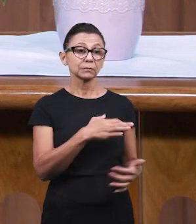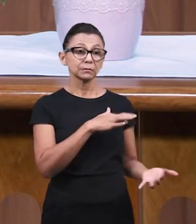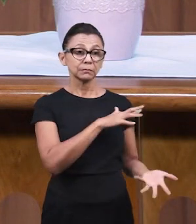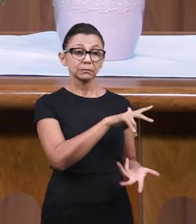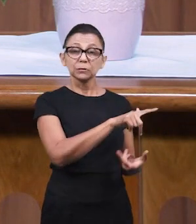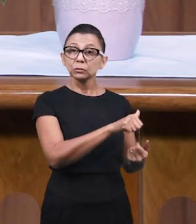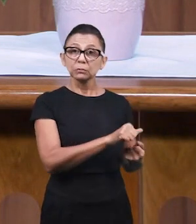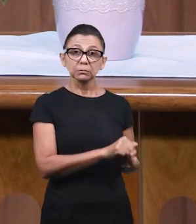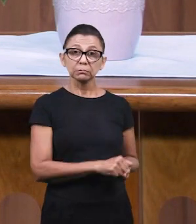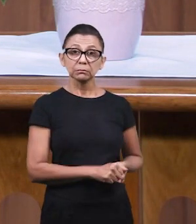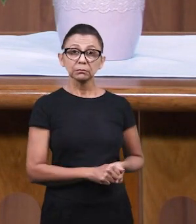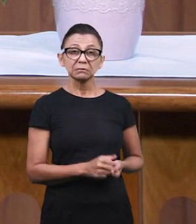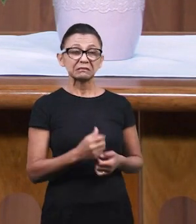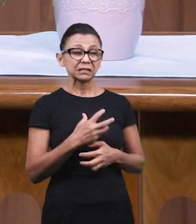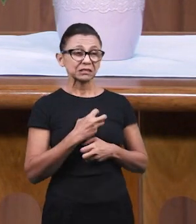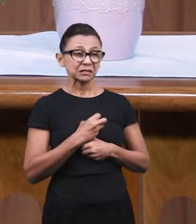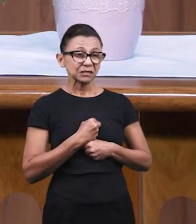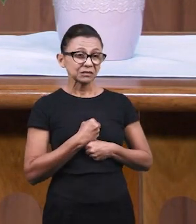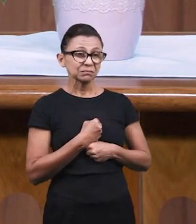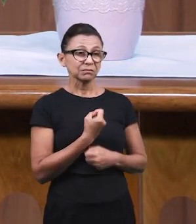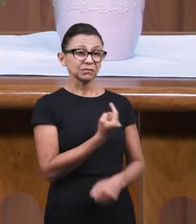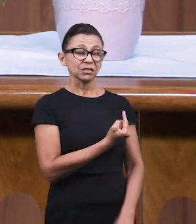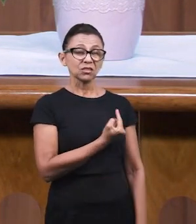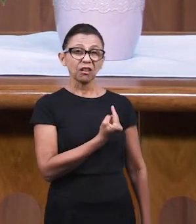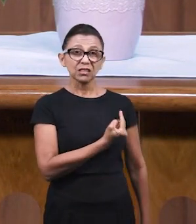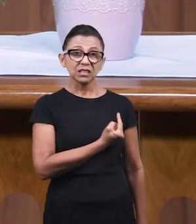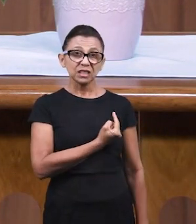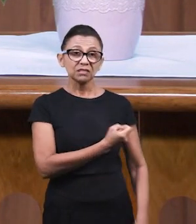Мы ходили в пустыне,